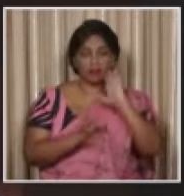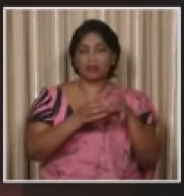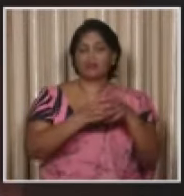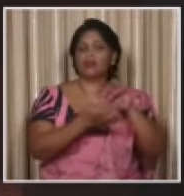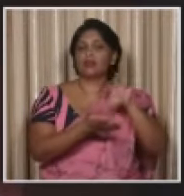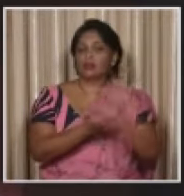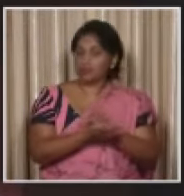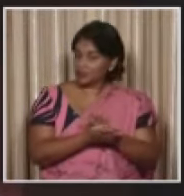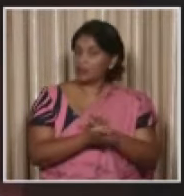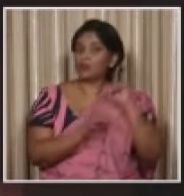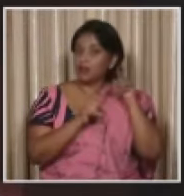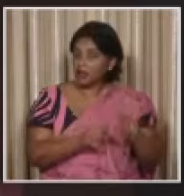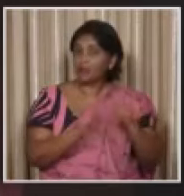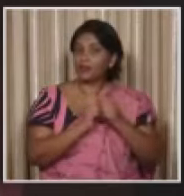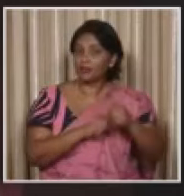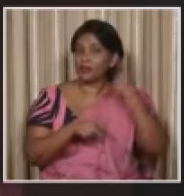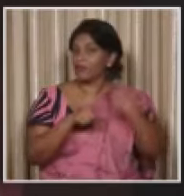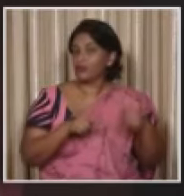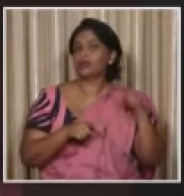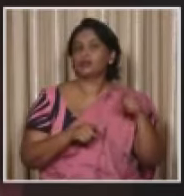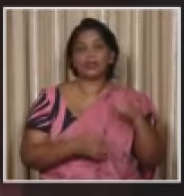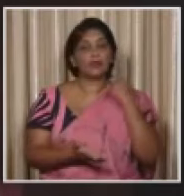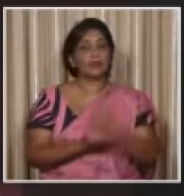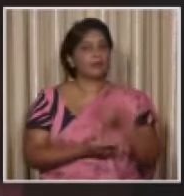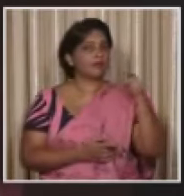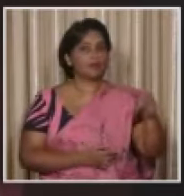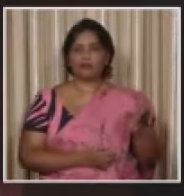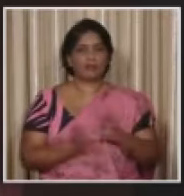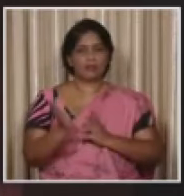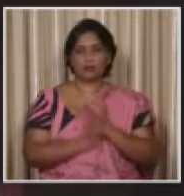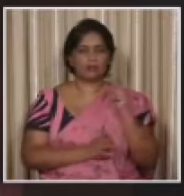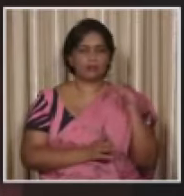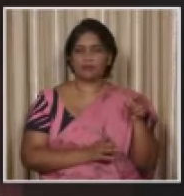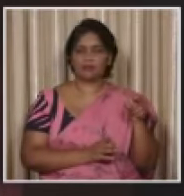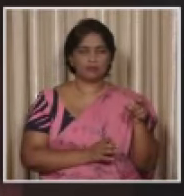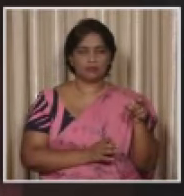කරේ. හැබැයි ඒක කරපු පමණින් මහ බැංකුවට අයිතියක් නෑ. මේ